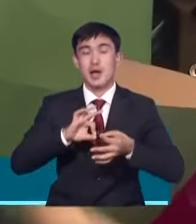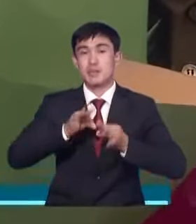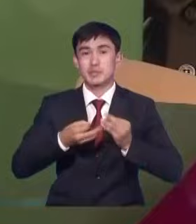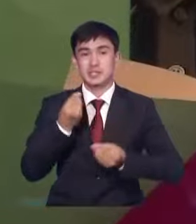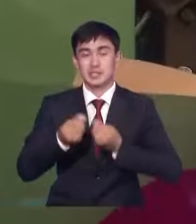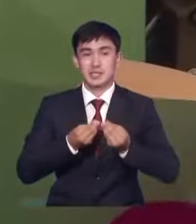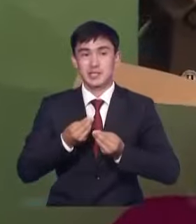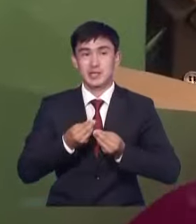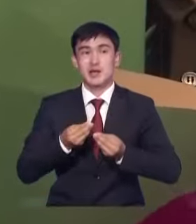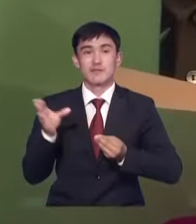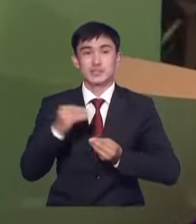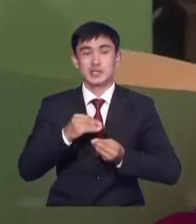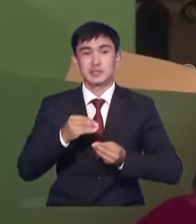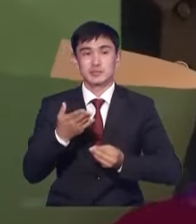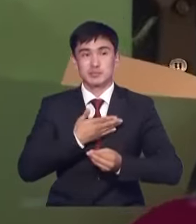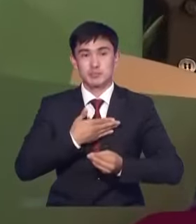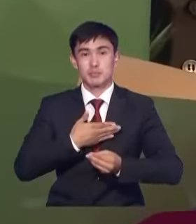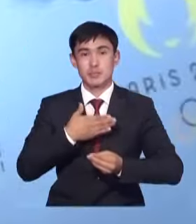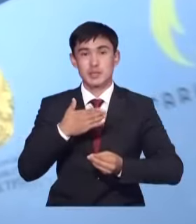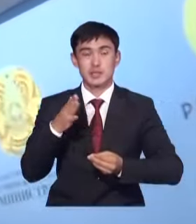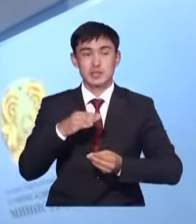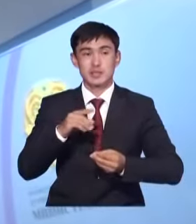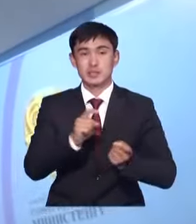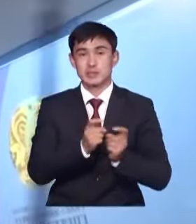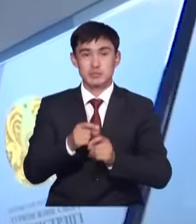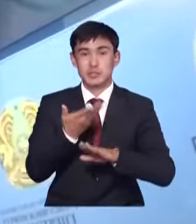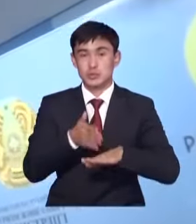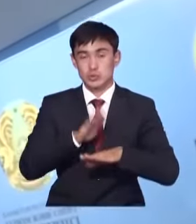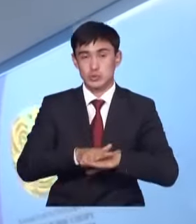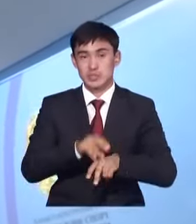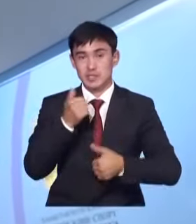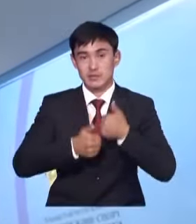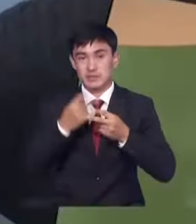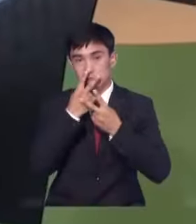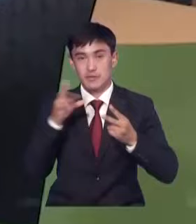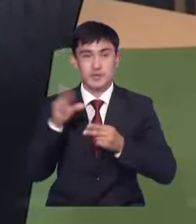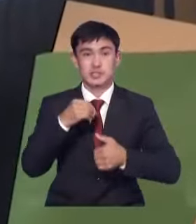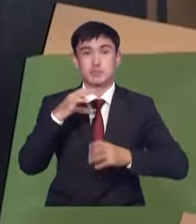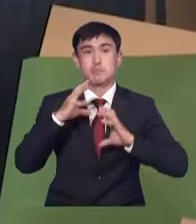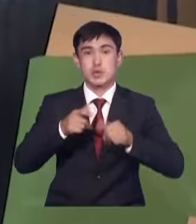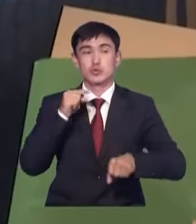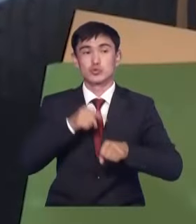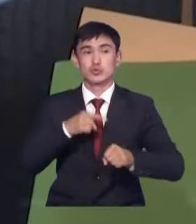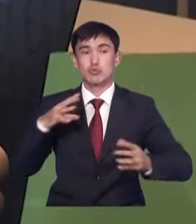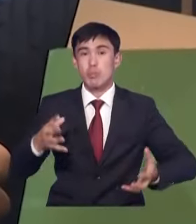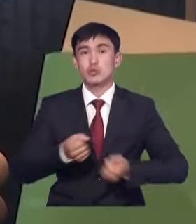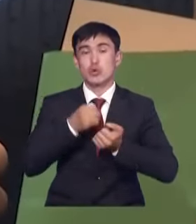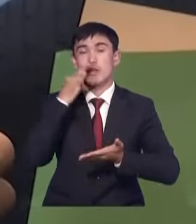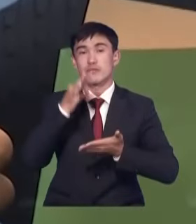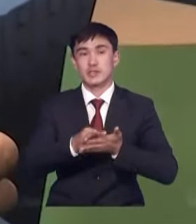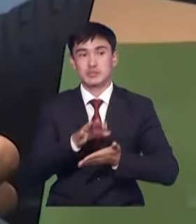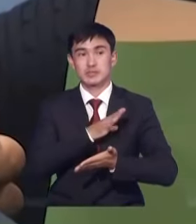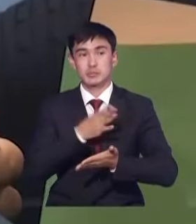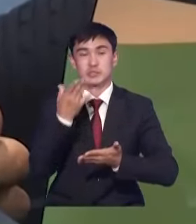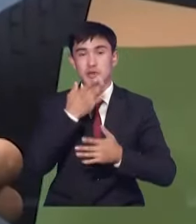Олимпийские игры, ни одна из схваток для меня не была легкой. За соревнованиями следил весь мир, поэтому я чувствовал очень большую ответственность